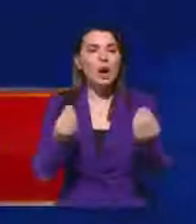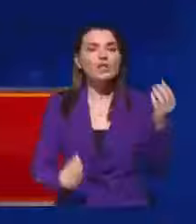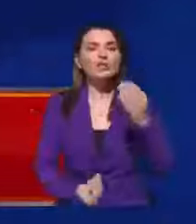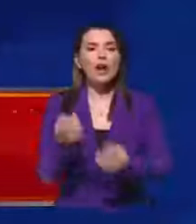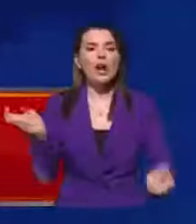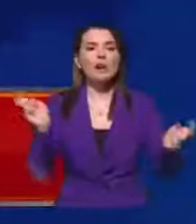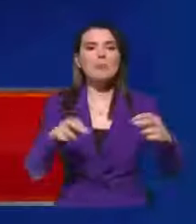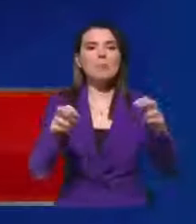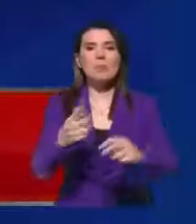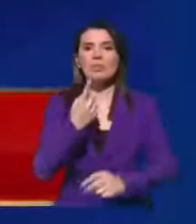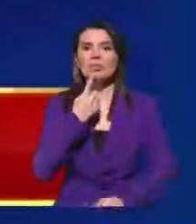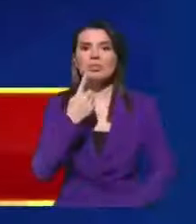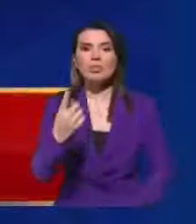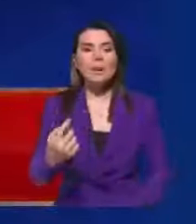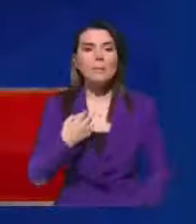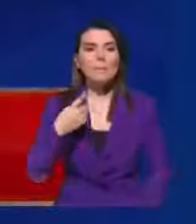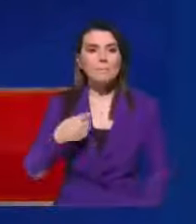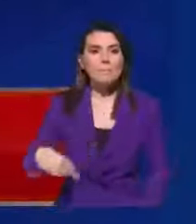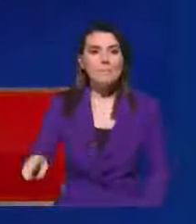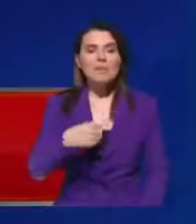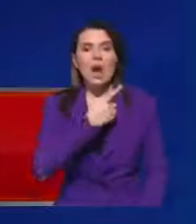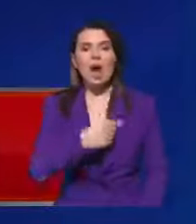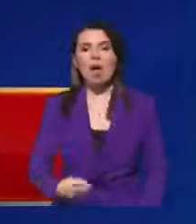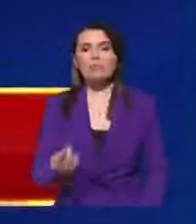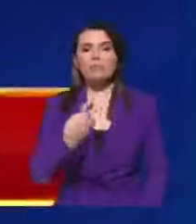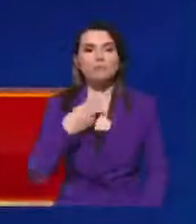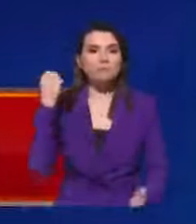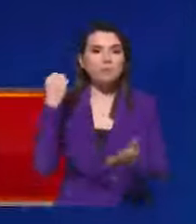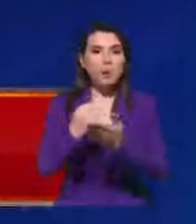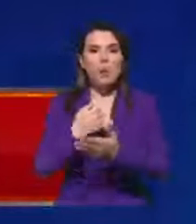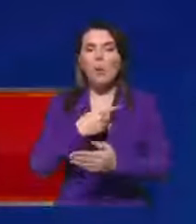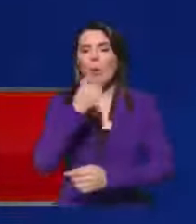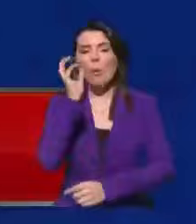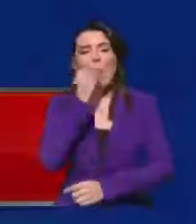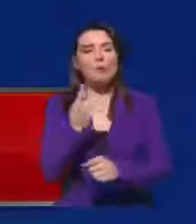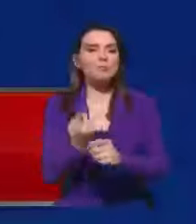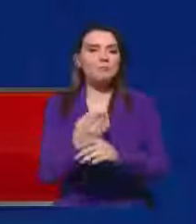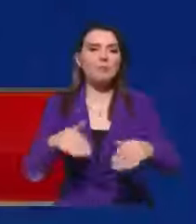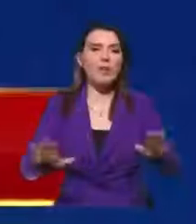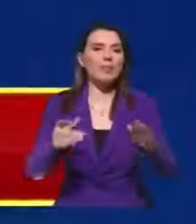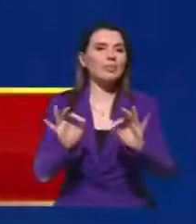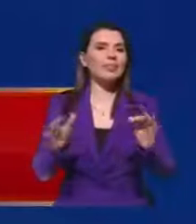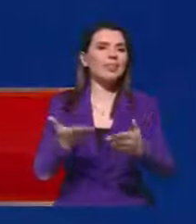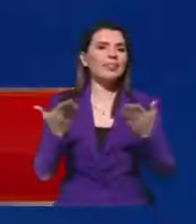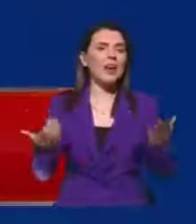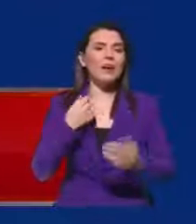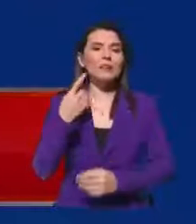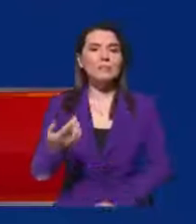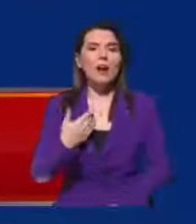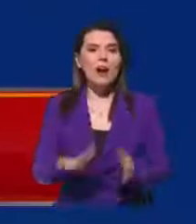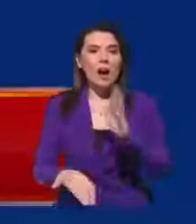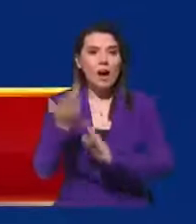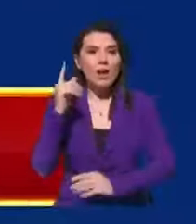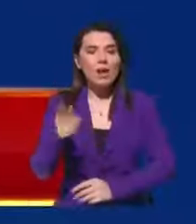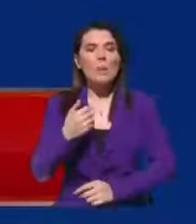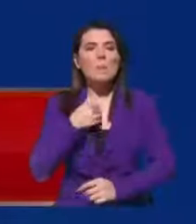çıktılar, dediler ki biz adayız. Şimdi kolay bir şey değil. Nedir bu? Asacak